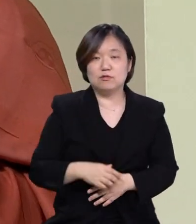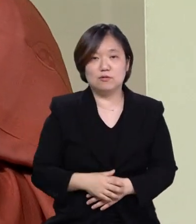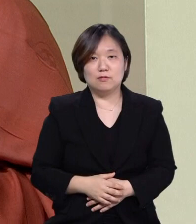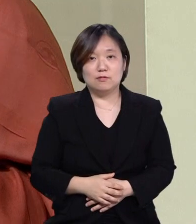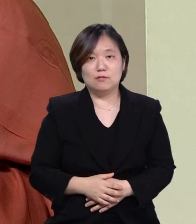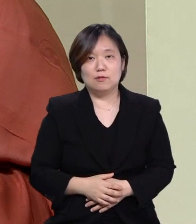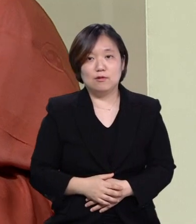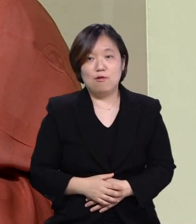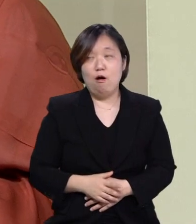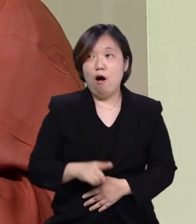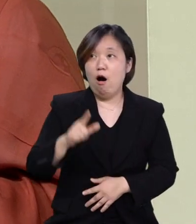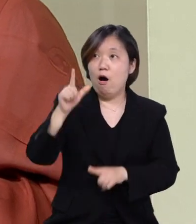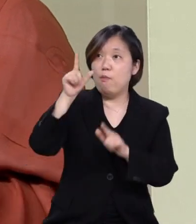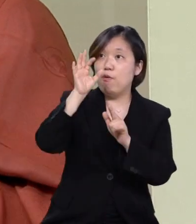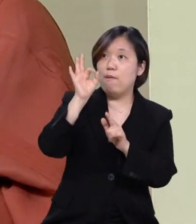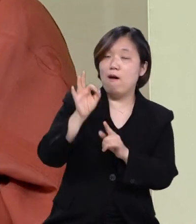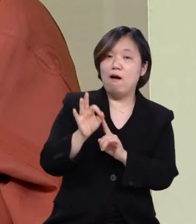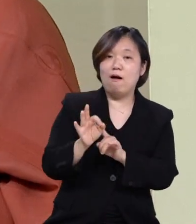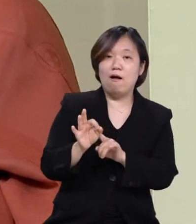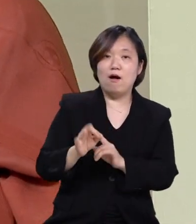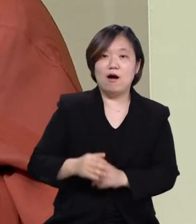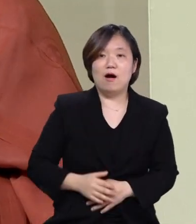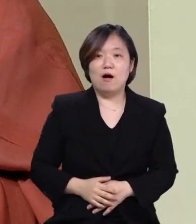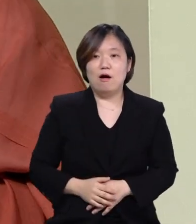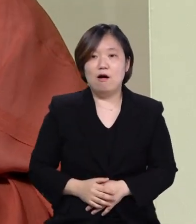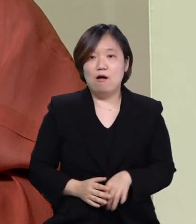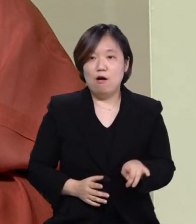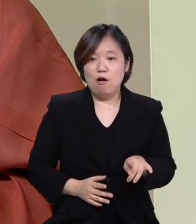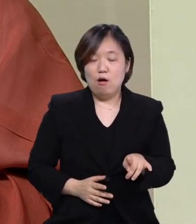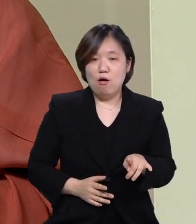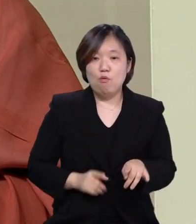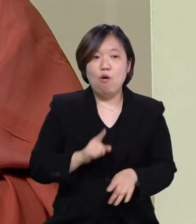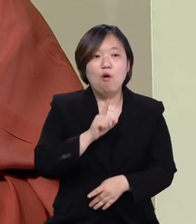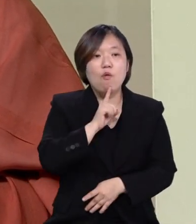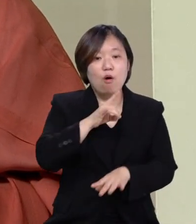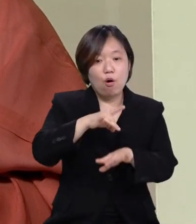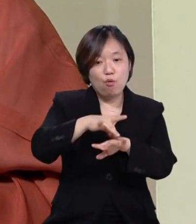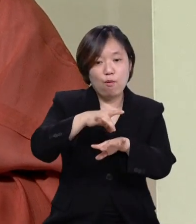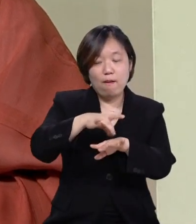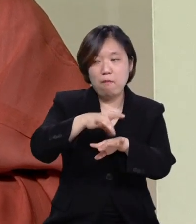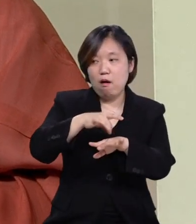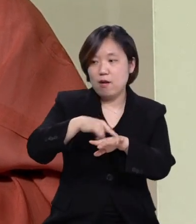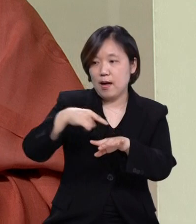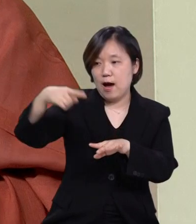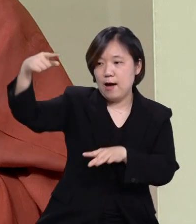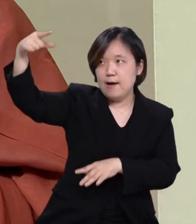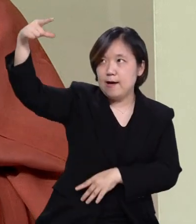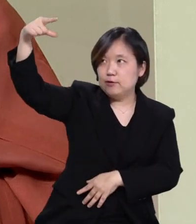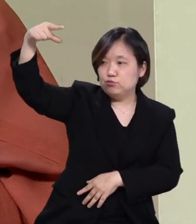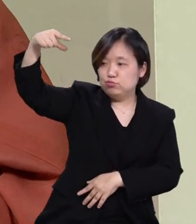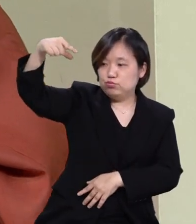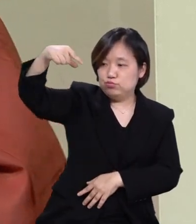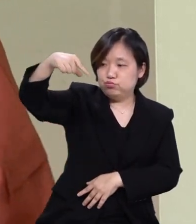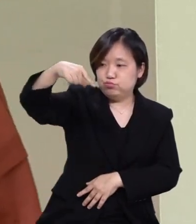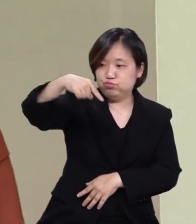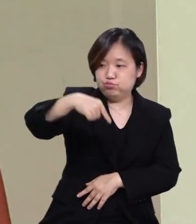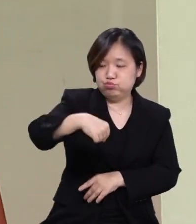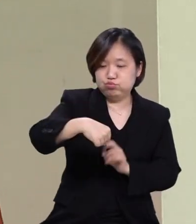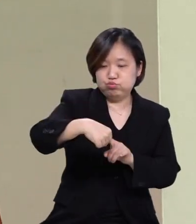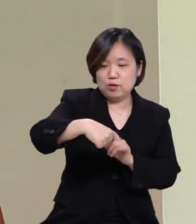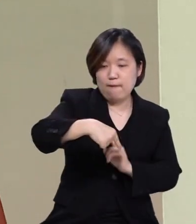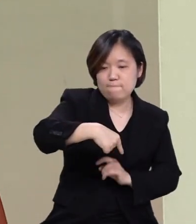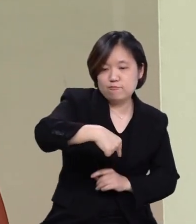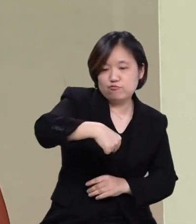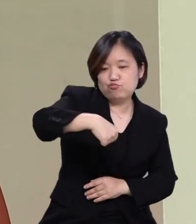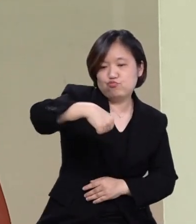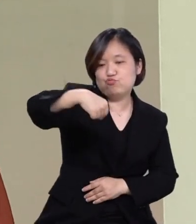그래서 오른쪽 골반뼈에 집게를 쑥 집어넣더니 뭐를 이렇게 골반뼈에서